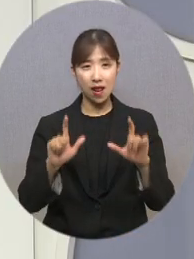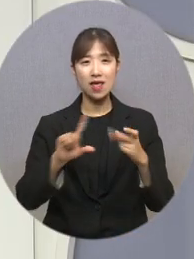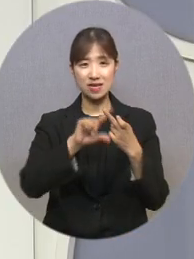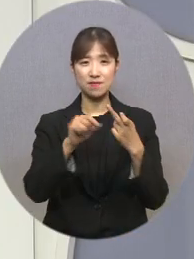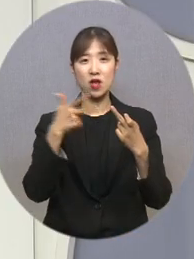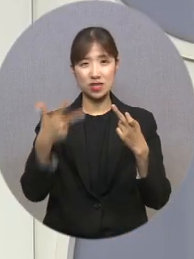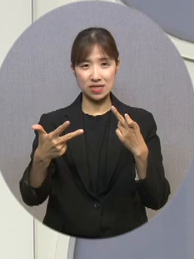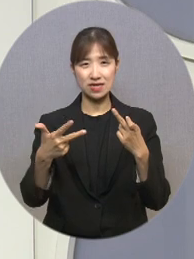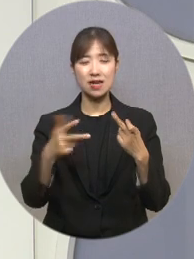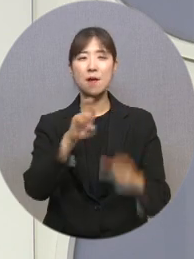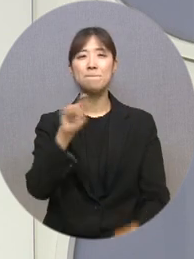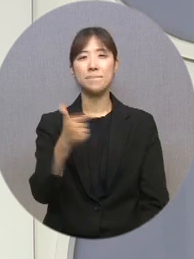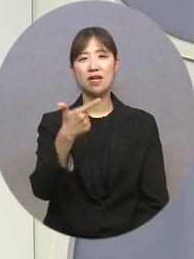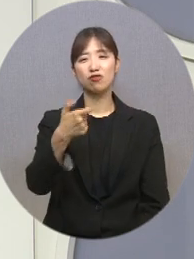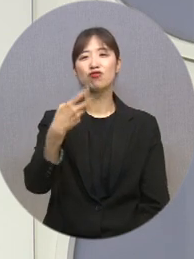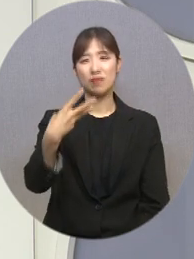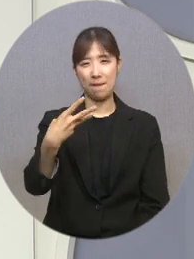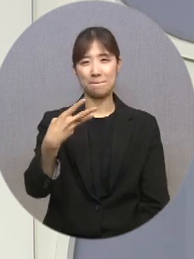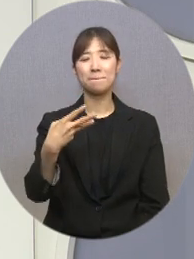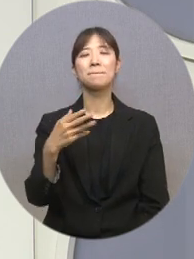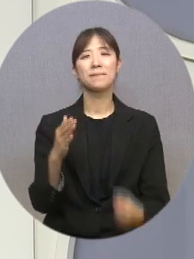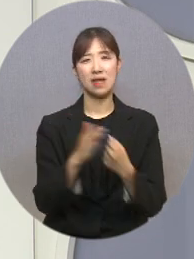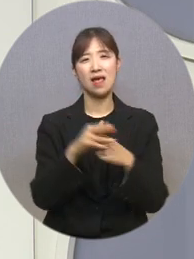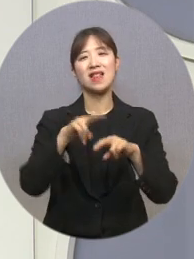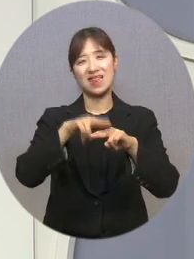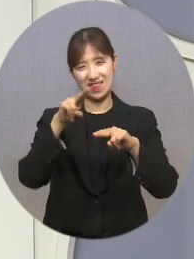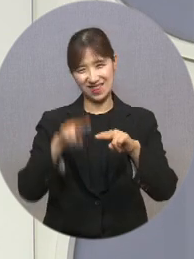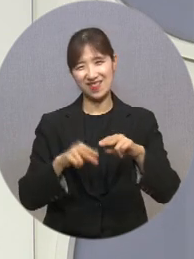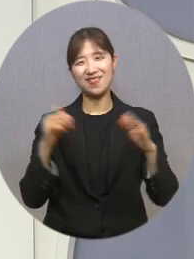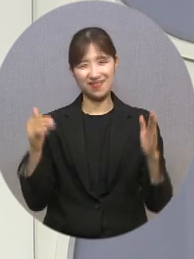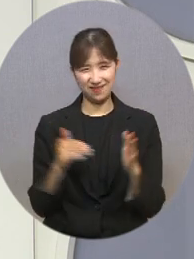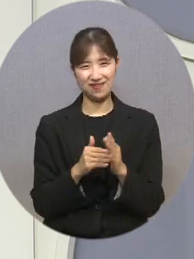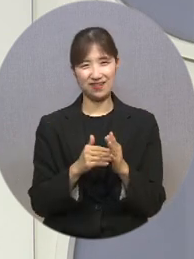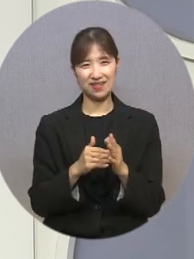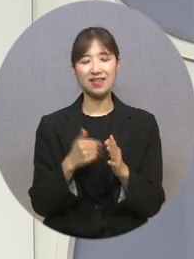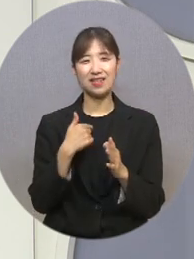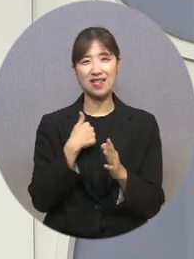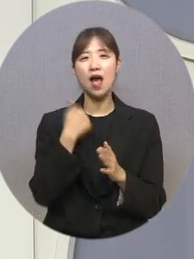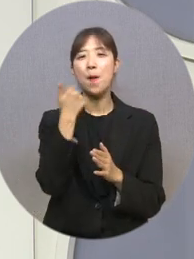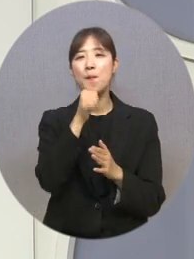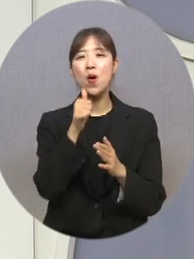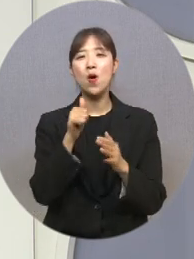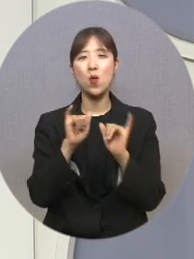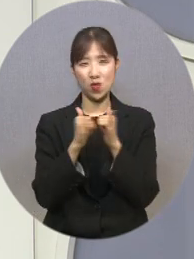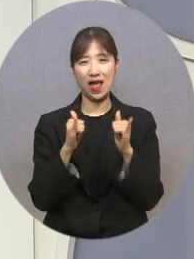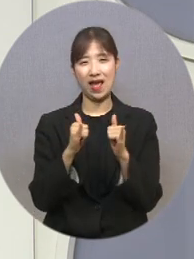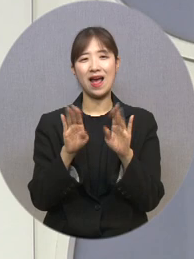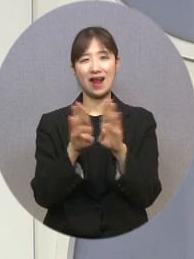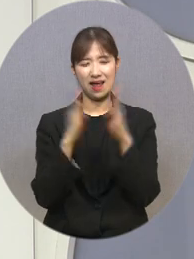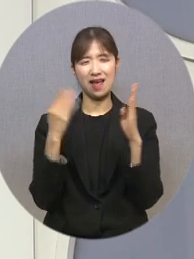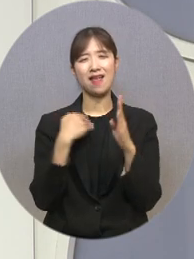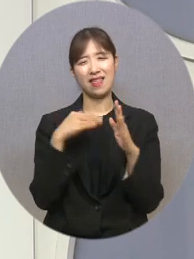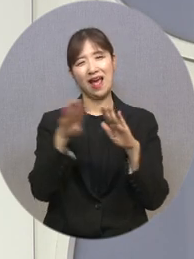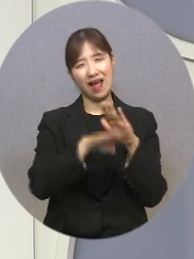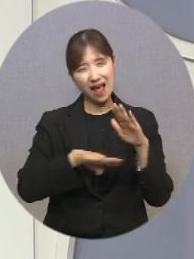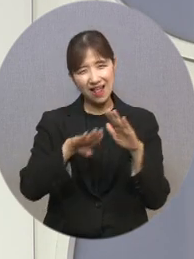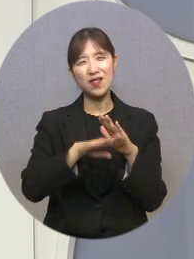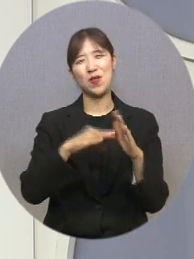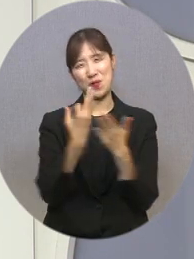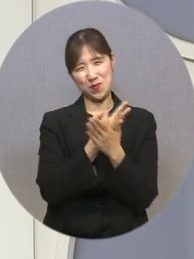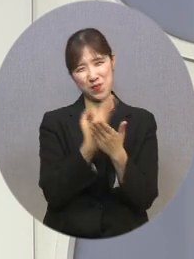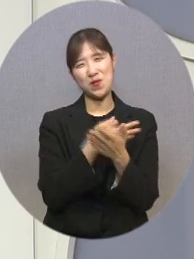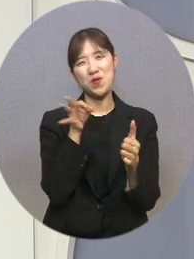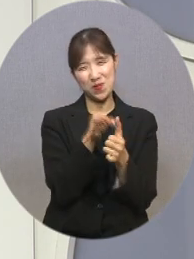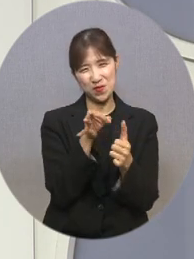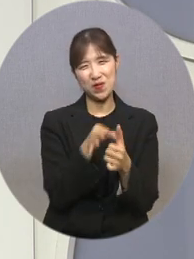이제 만 63세가 돼서 은퇴를 합니다. 예. 그럼 일단은 이제 뭐 변호사 이제 기업을 해서 일단 가정의 생계 문제는 일단 해결을 하고요. 이제